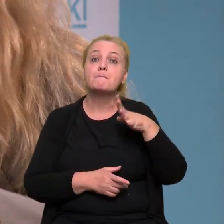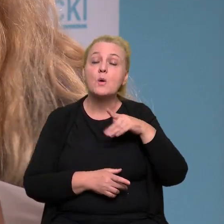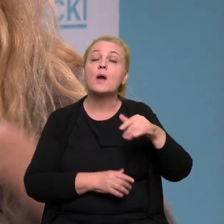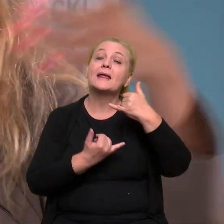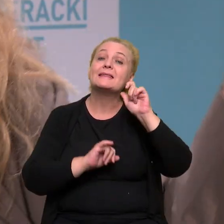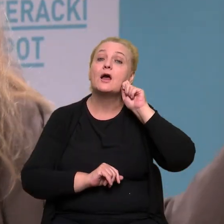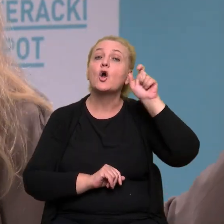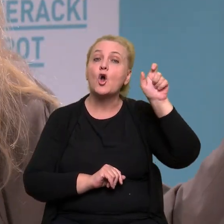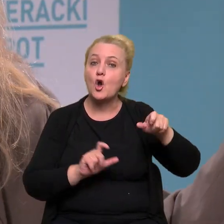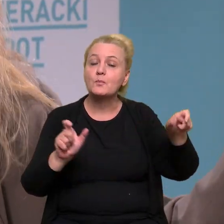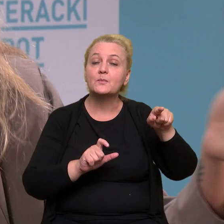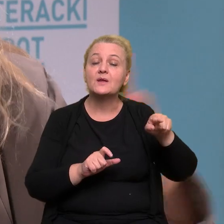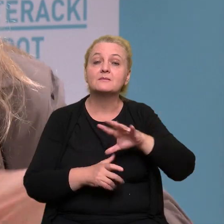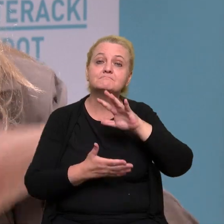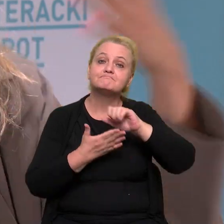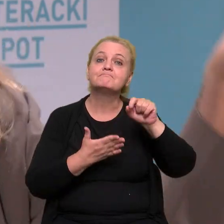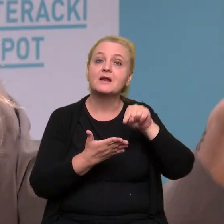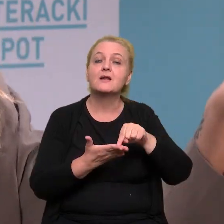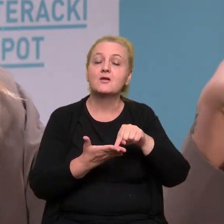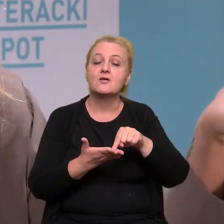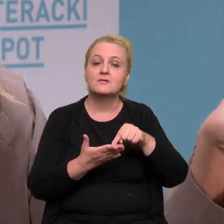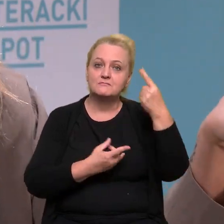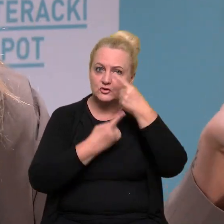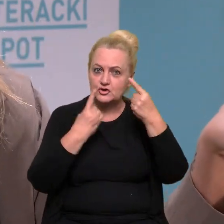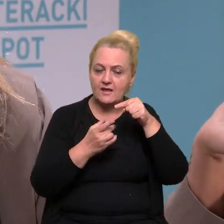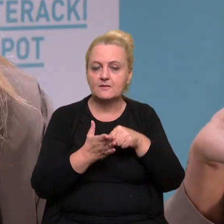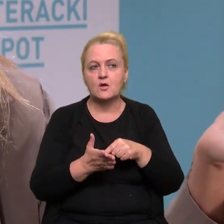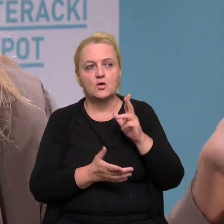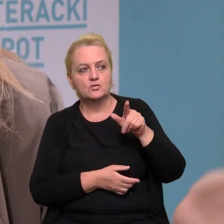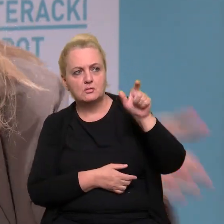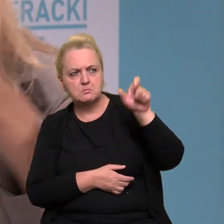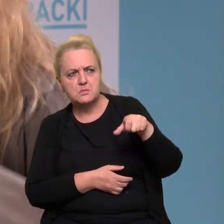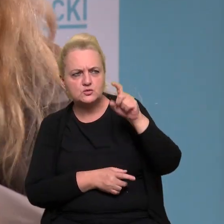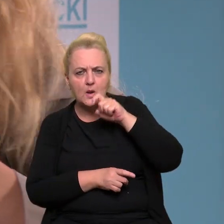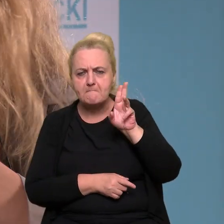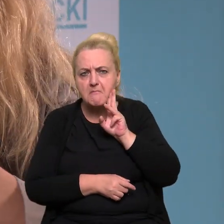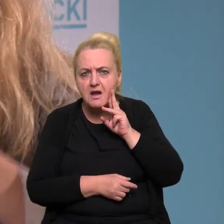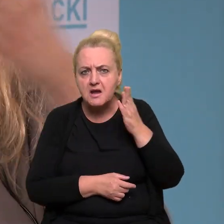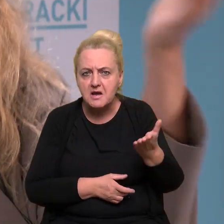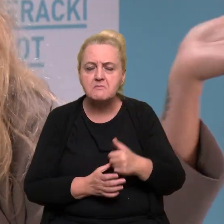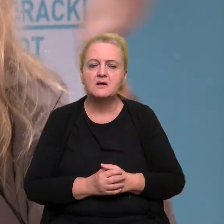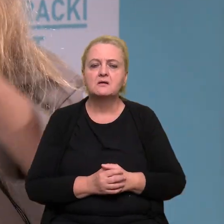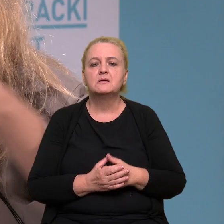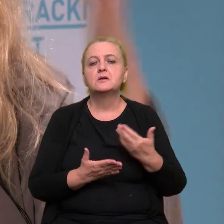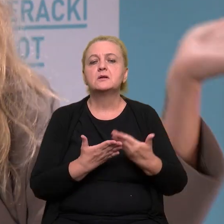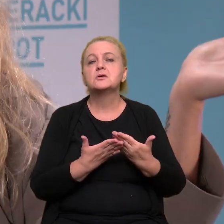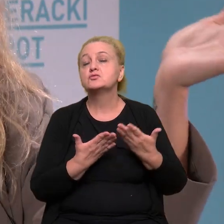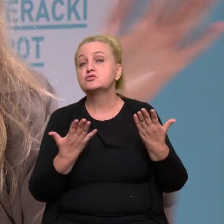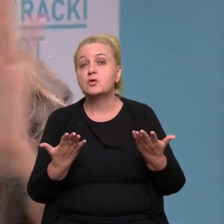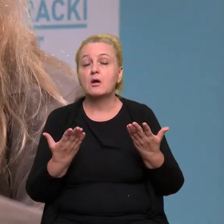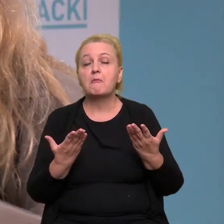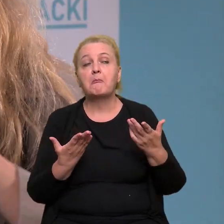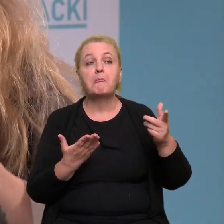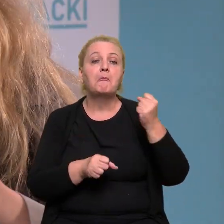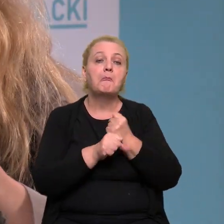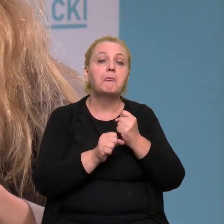przejmują właśnie tego rodzaju poglądy, że ktoś jest złą matką, prawda, bo